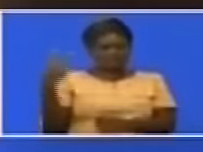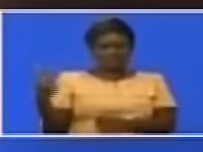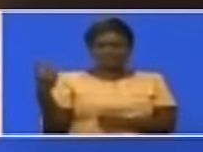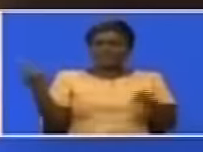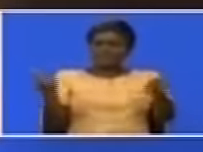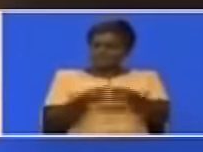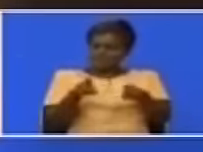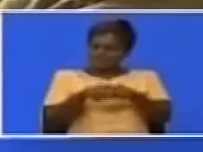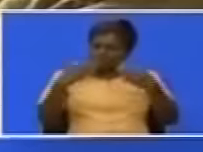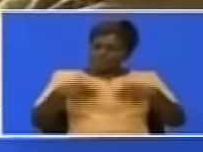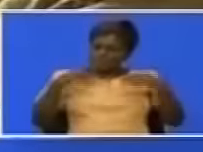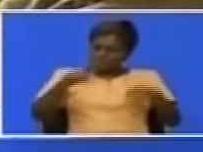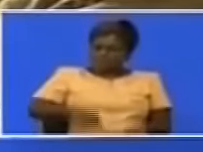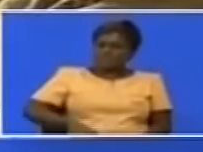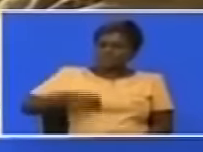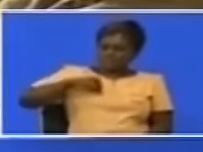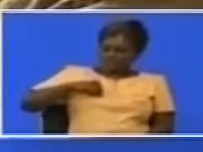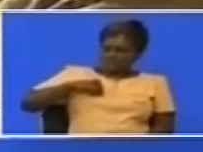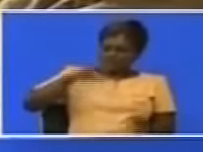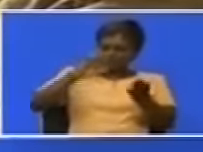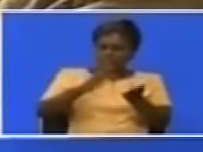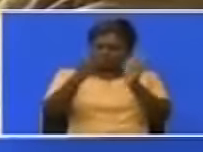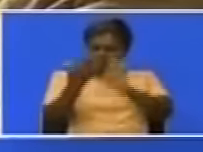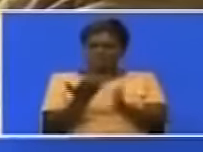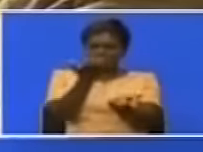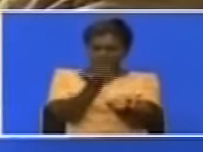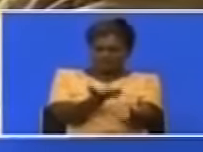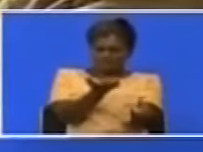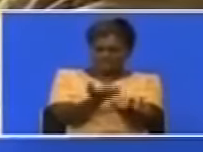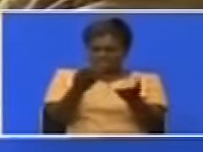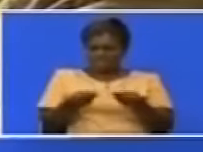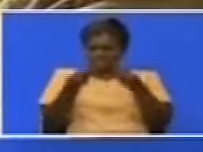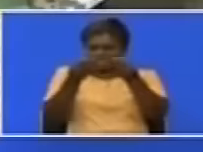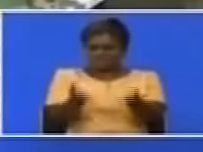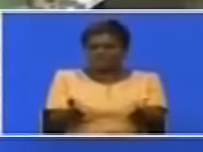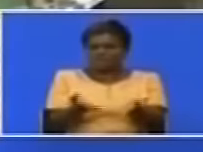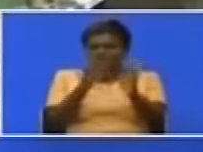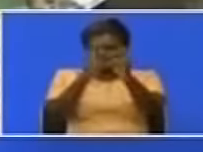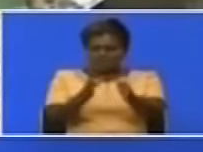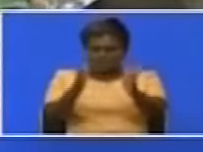pia wale walionusurika watafikishwa kutoa ushahidi. Kamche Menza, KTN Leo, Nakuru.